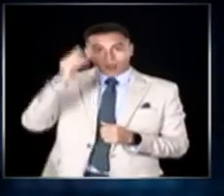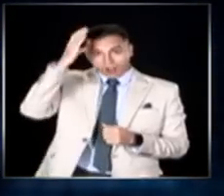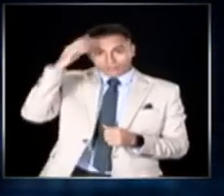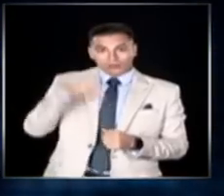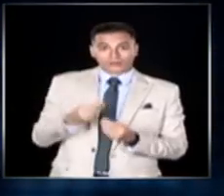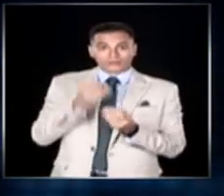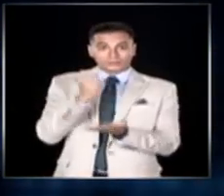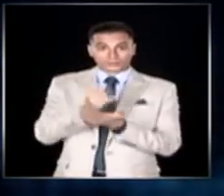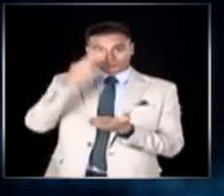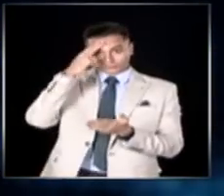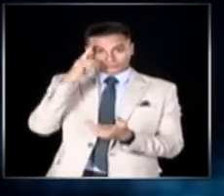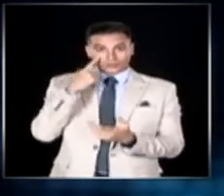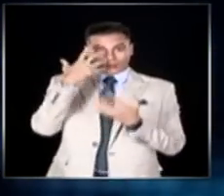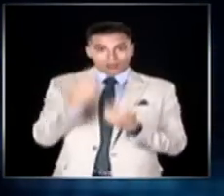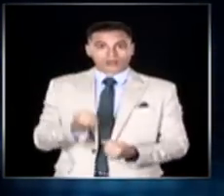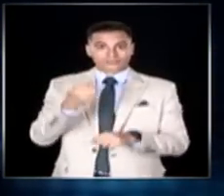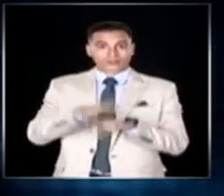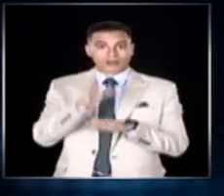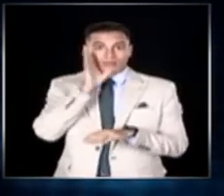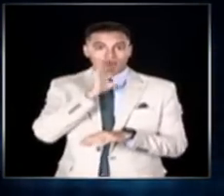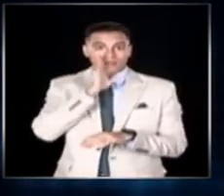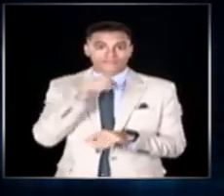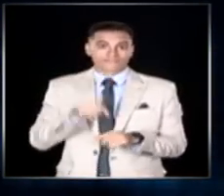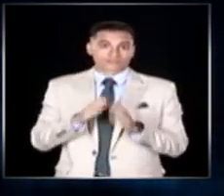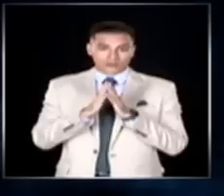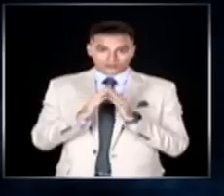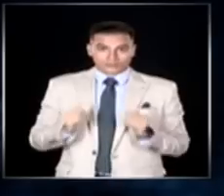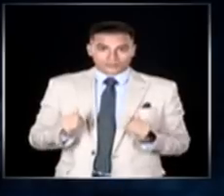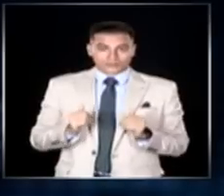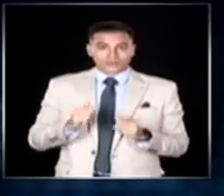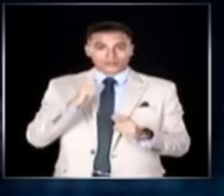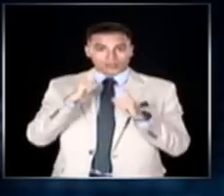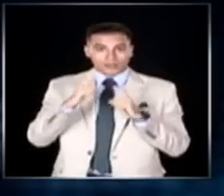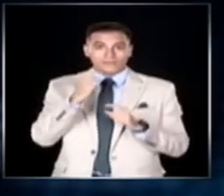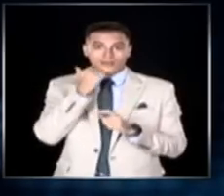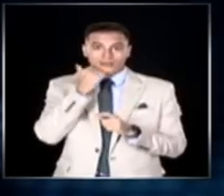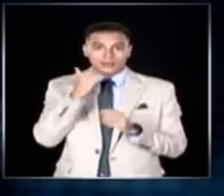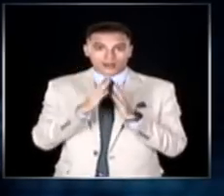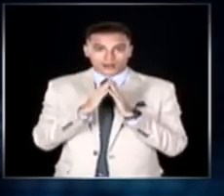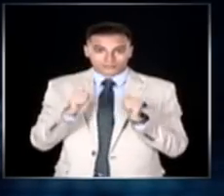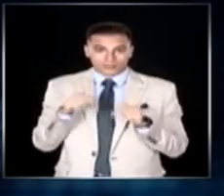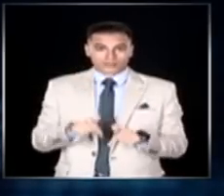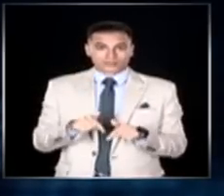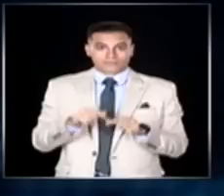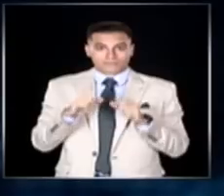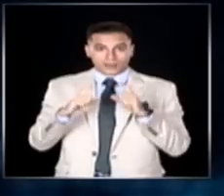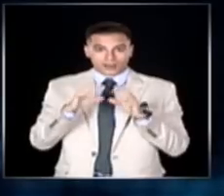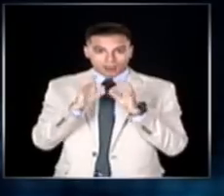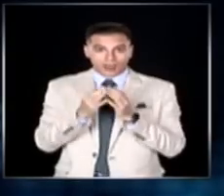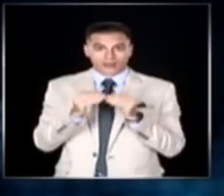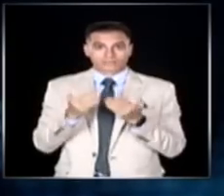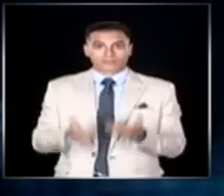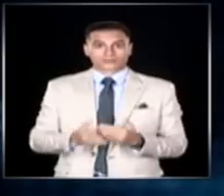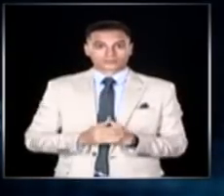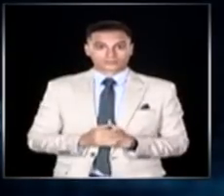برنامج العباقرة يقدم إليكم برعاية من يهتم بالتعليم في مصر، البنك الأهلي المصري، بنك أهل